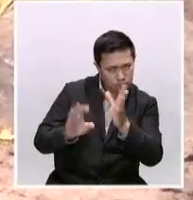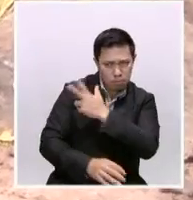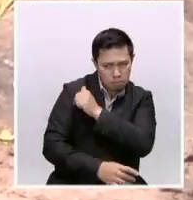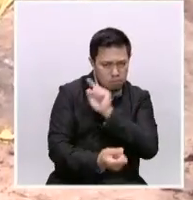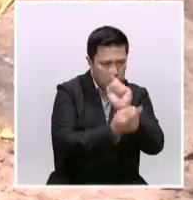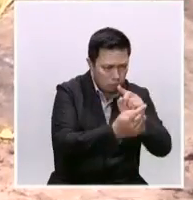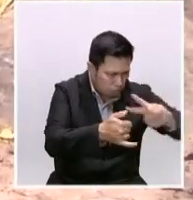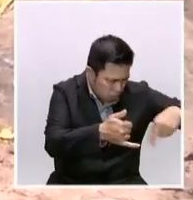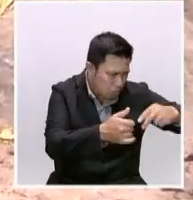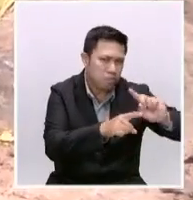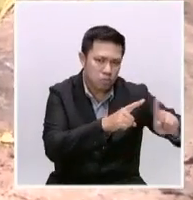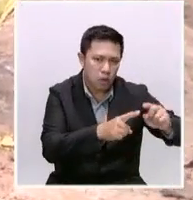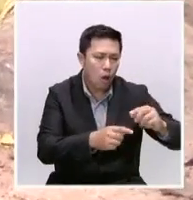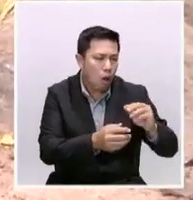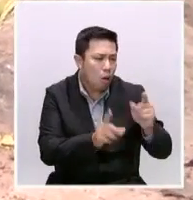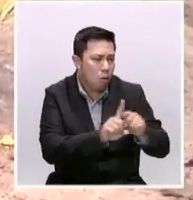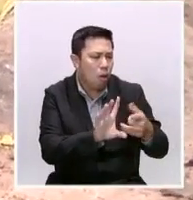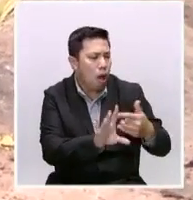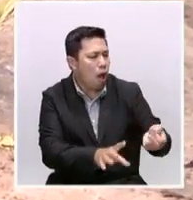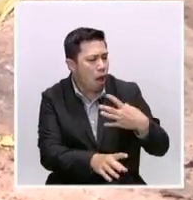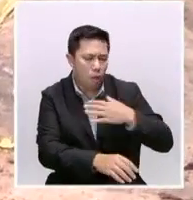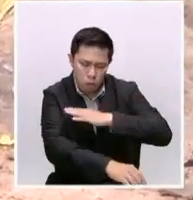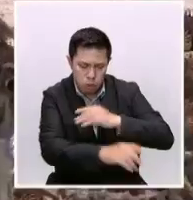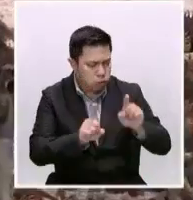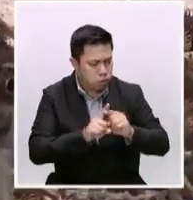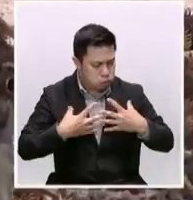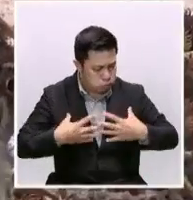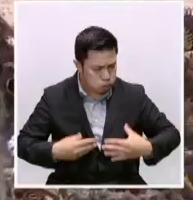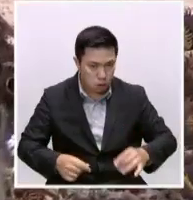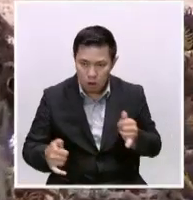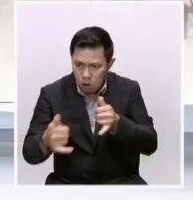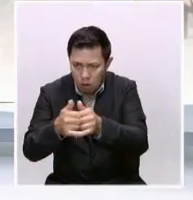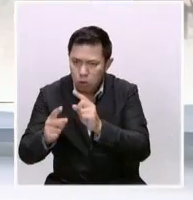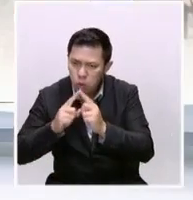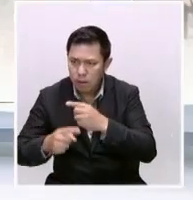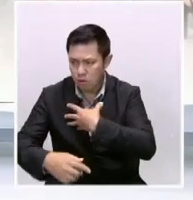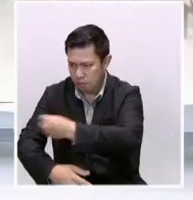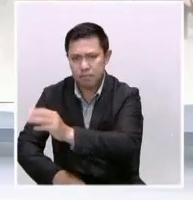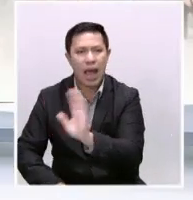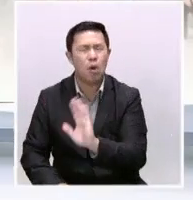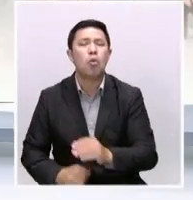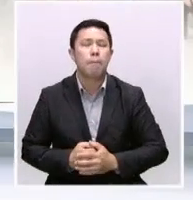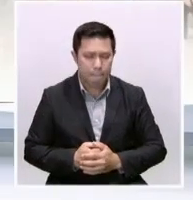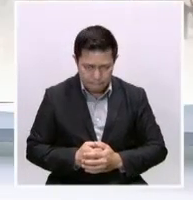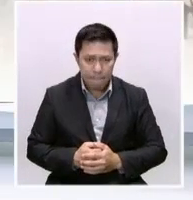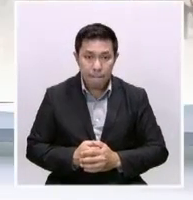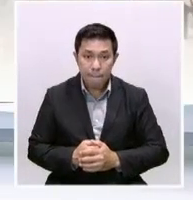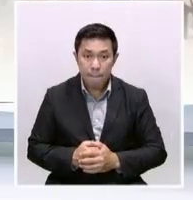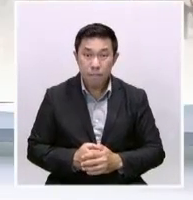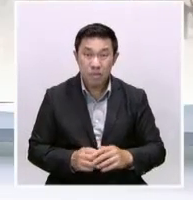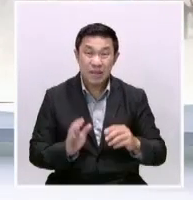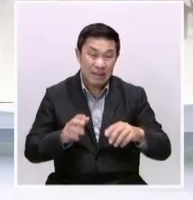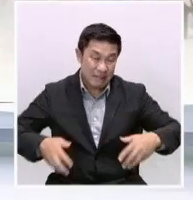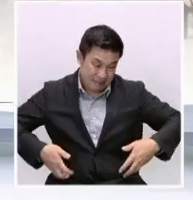องไปพบแพทย์เพื่อตรวจเลยนะคะ เพื่อรักษาตัวเองแล้วก็ไม่ให้แพร่เชื้อสู่คนอื่น อย่าไปใกล้ชิดคนอื่นค่ะ คราวนี้การระบาดของฝีดาดลิ